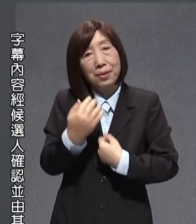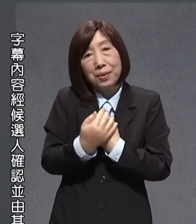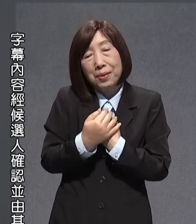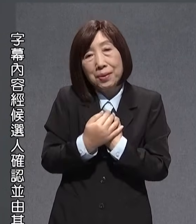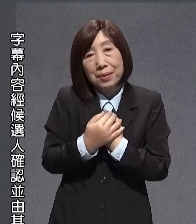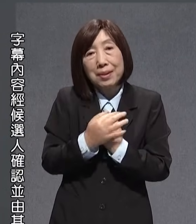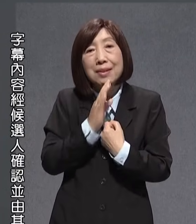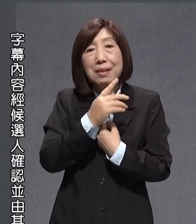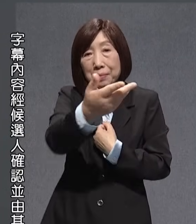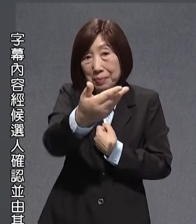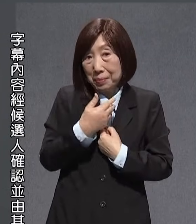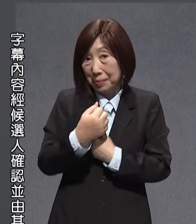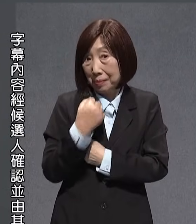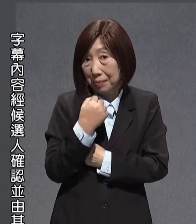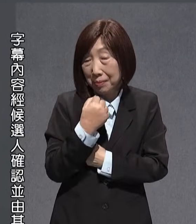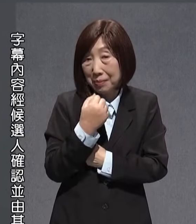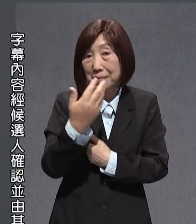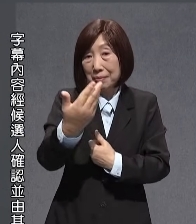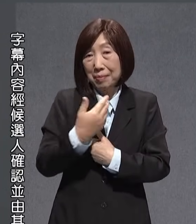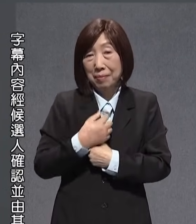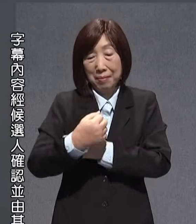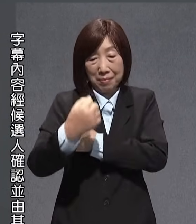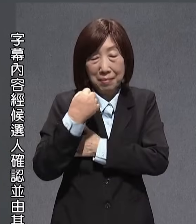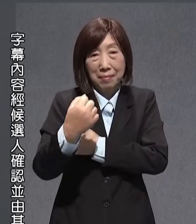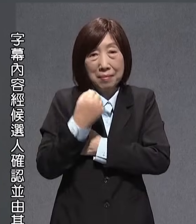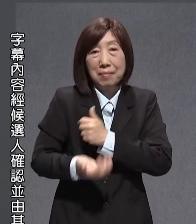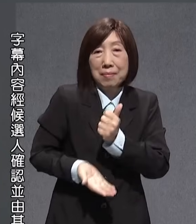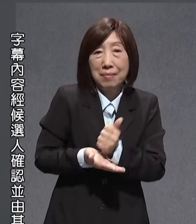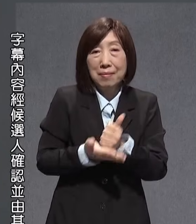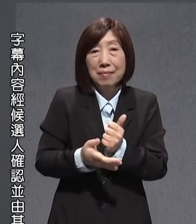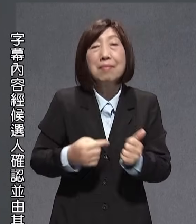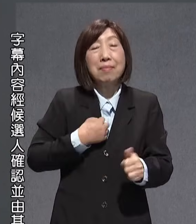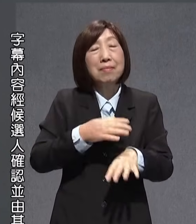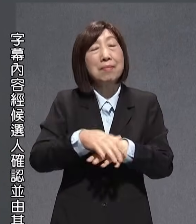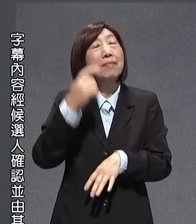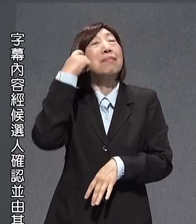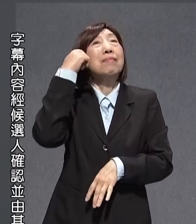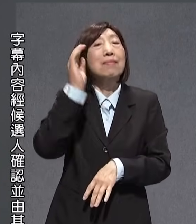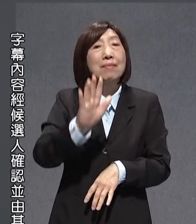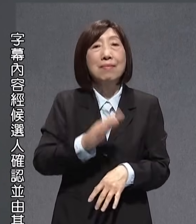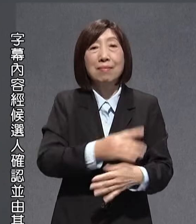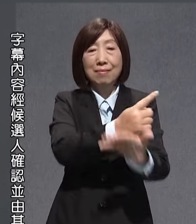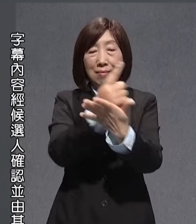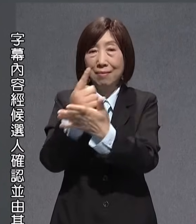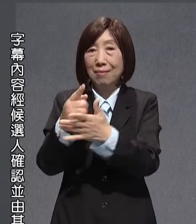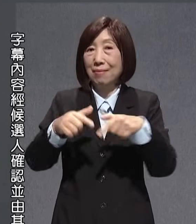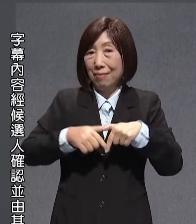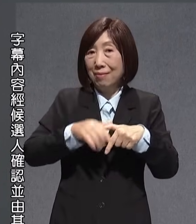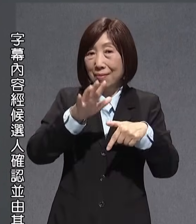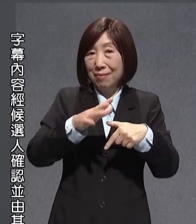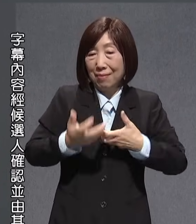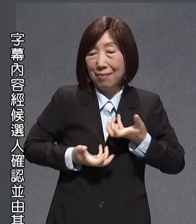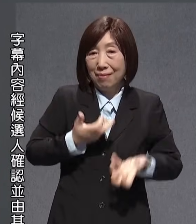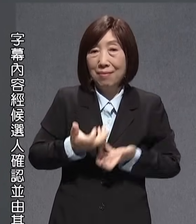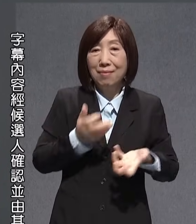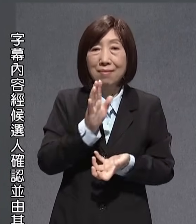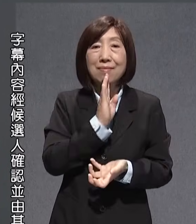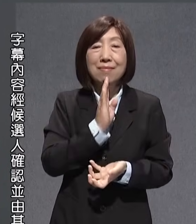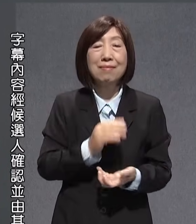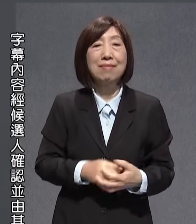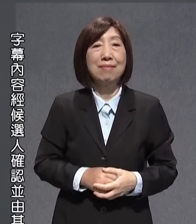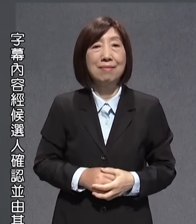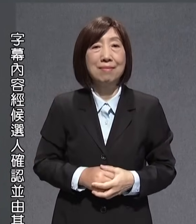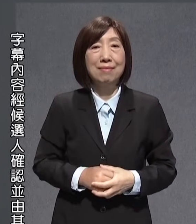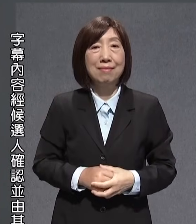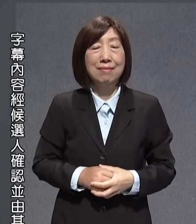是你们传给我的力量，给我的加油鼓励，我又可以感受到大家心是烧腾腾。特